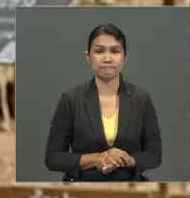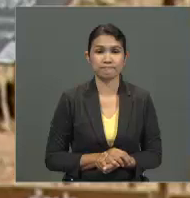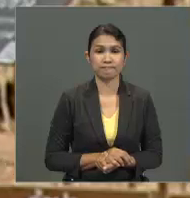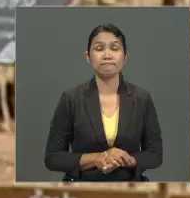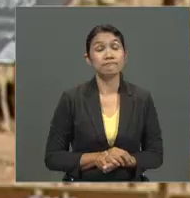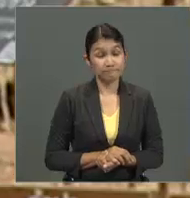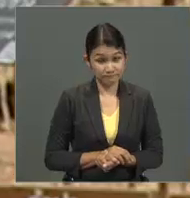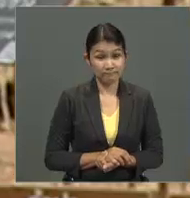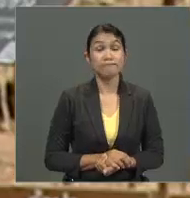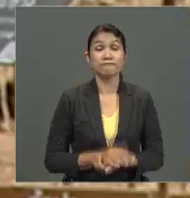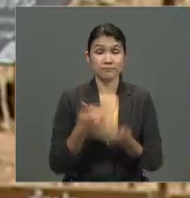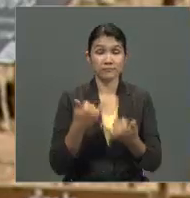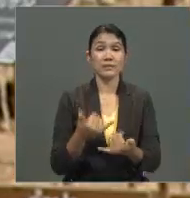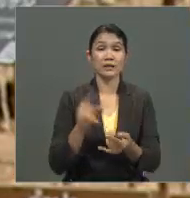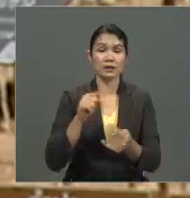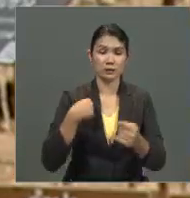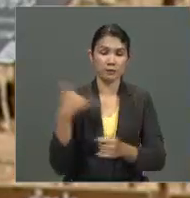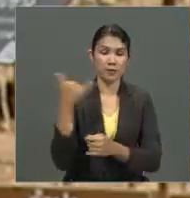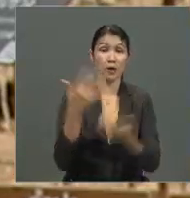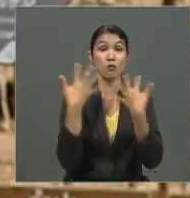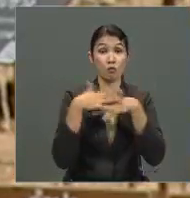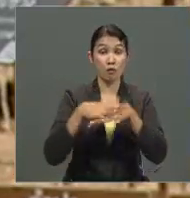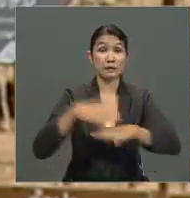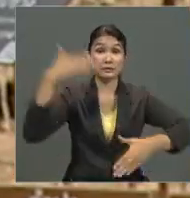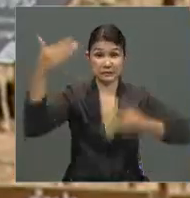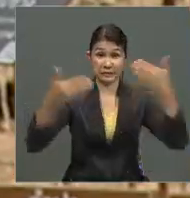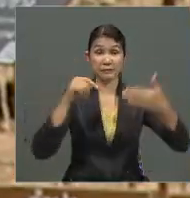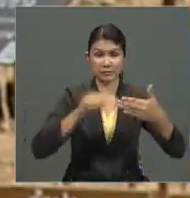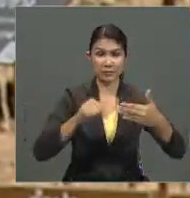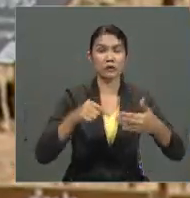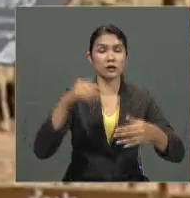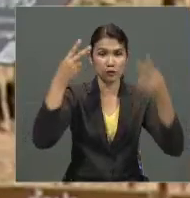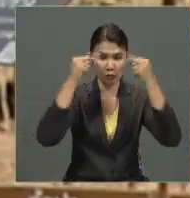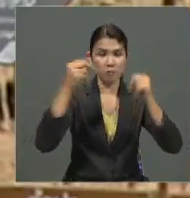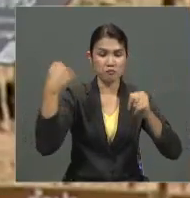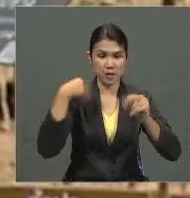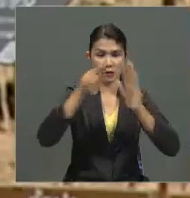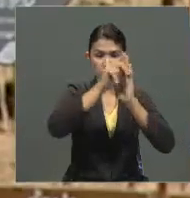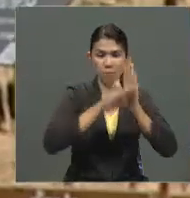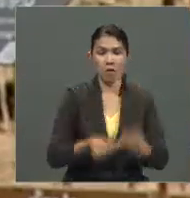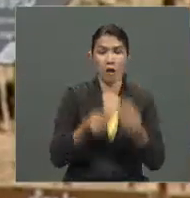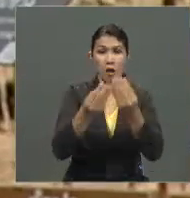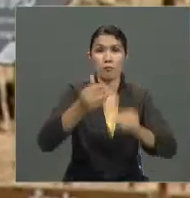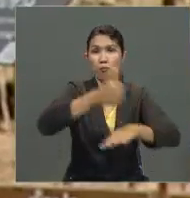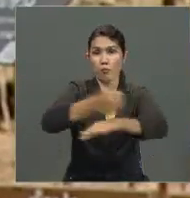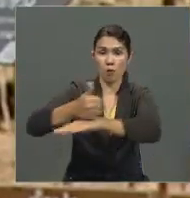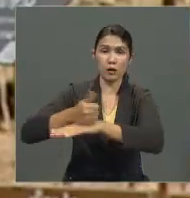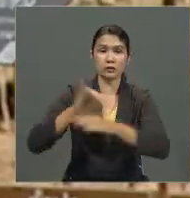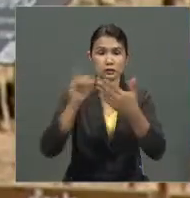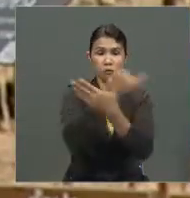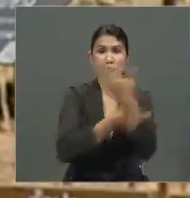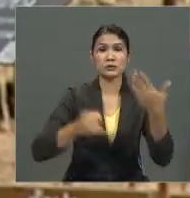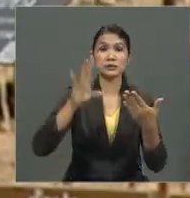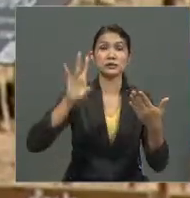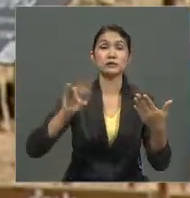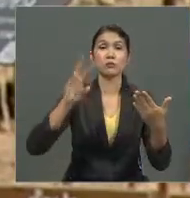โดยหลังจากที่ได้มีการเข้าร่วมกิจกรรมปลูกต้นไม้นะครับนายกรัฐมนตรีได้มีการมอบนโยบายนะครับให้กับผู้ว่าราชการจังหวัดทั้ง76จังหวัดที่มาร่วม